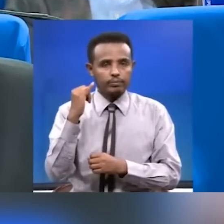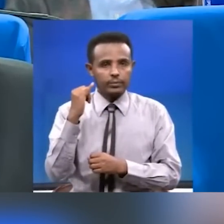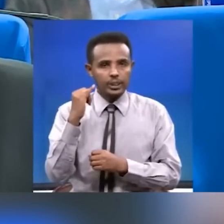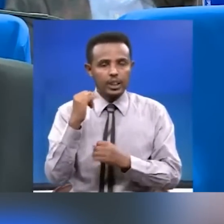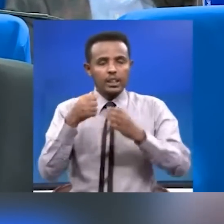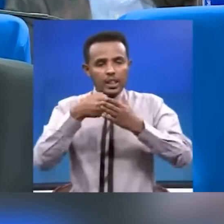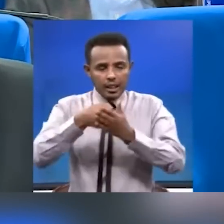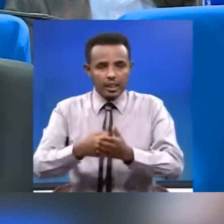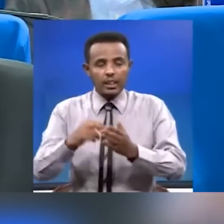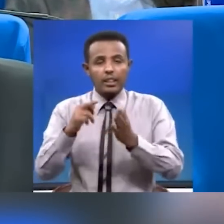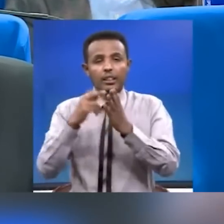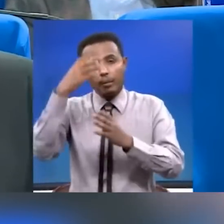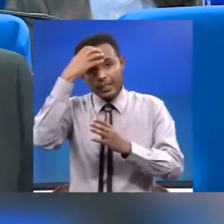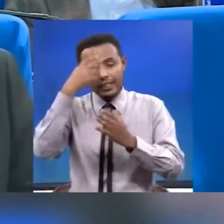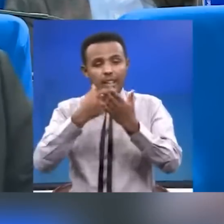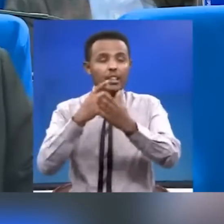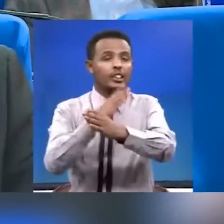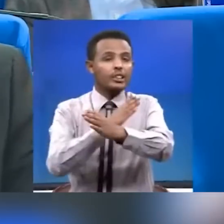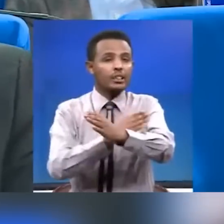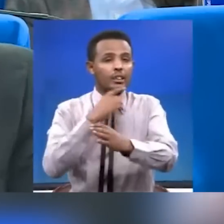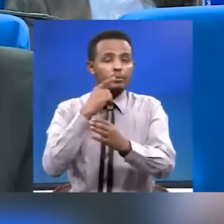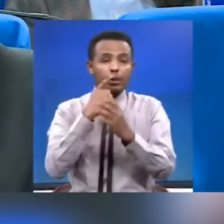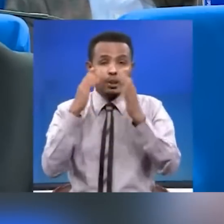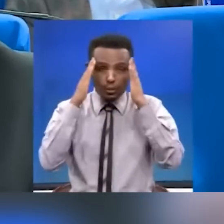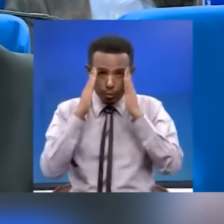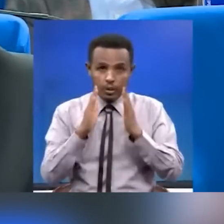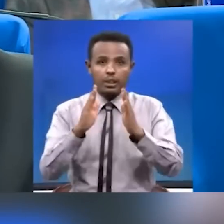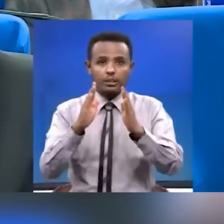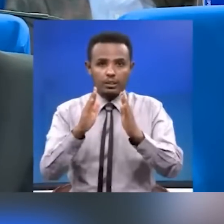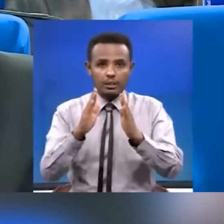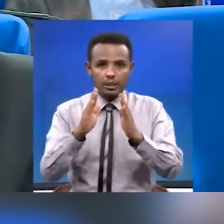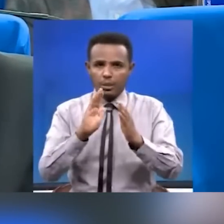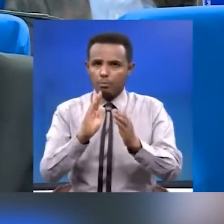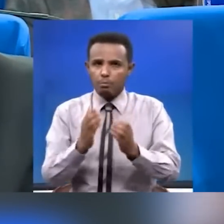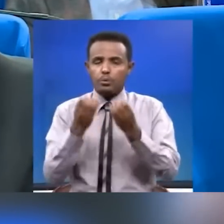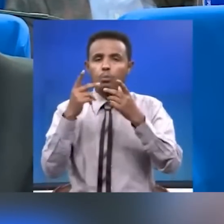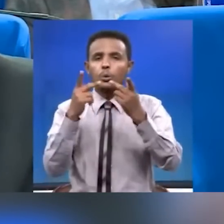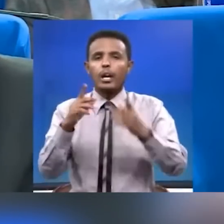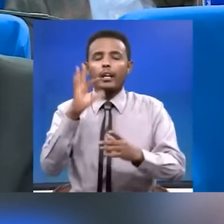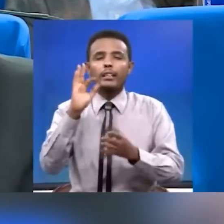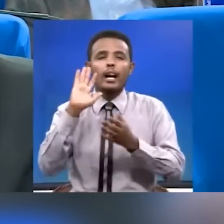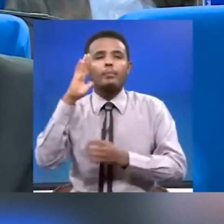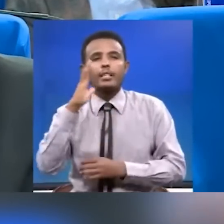የጸደቀ ህገ መንግስት ነው። ይሄ ሻሻል የሚለው ጽፈታችን ብዙም ቦታ ያገኛል መሰለኝ።